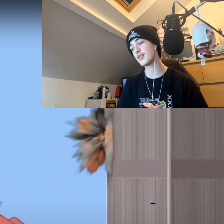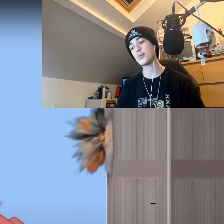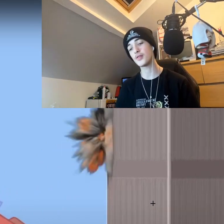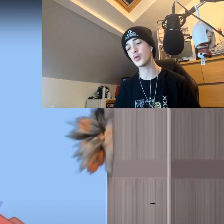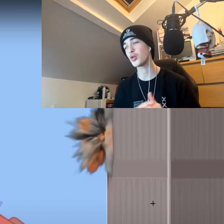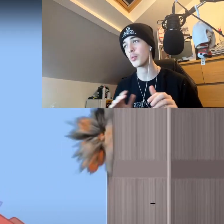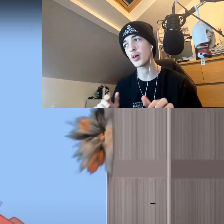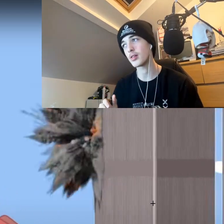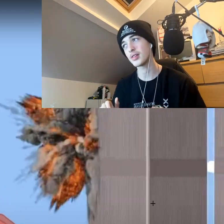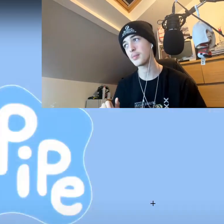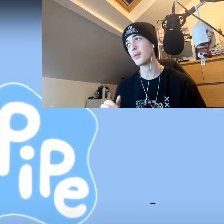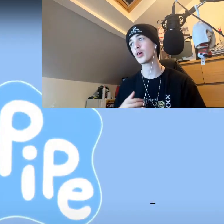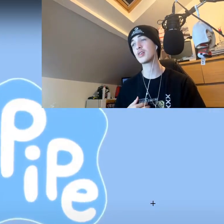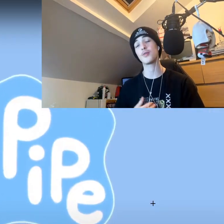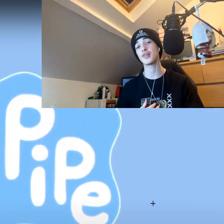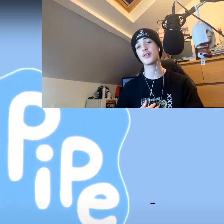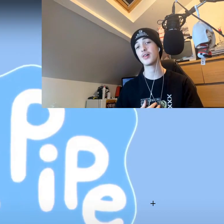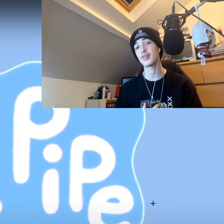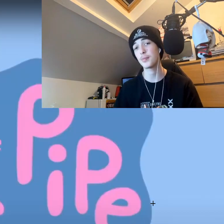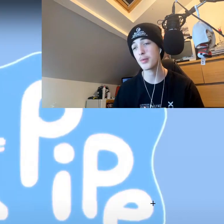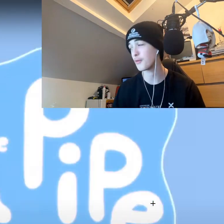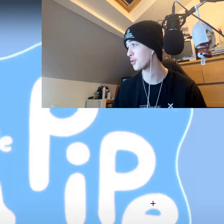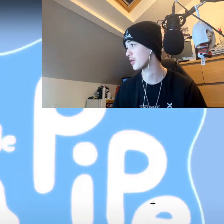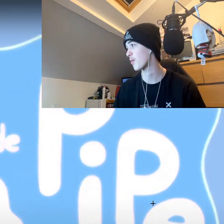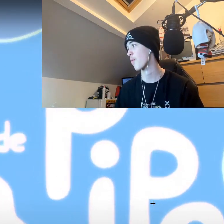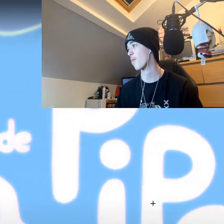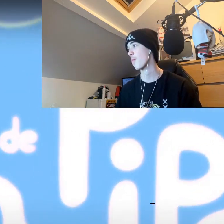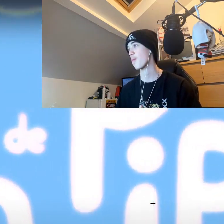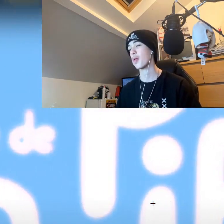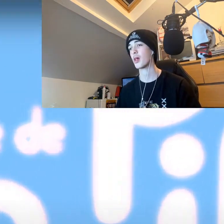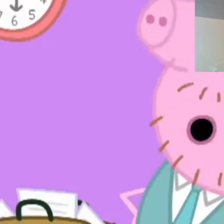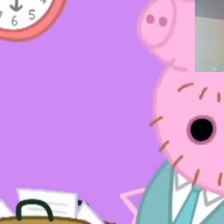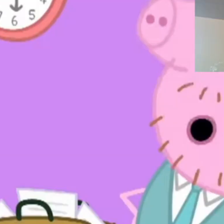Laissez ma vidéo normale C'est pas moi qui ai fait cette vanne c'est pas de ma faute